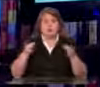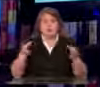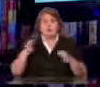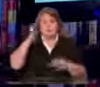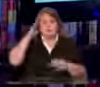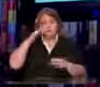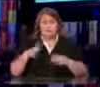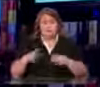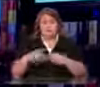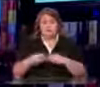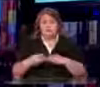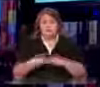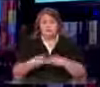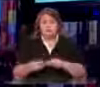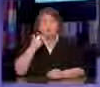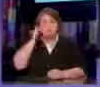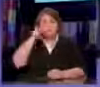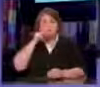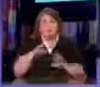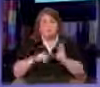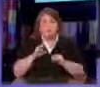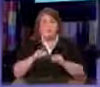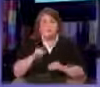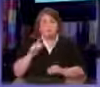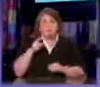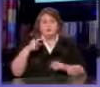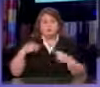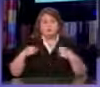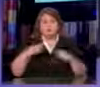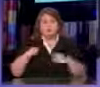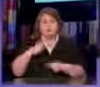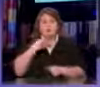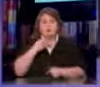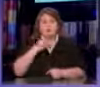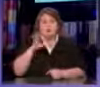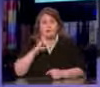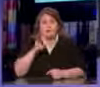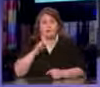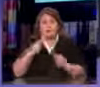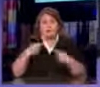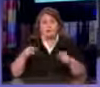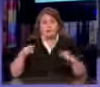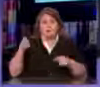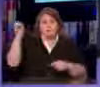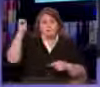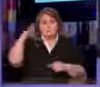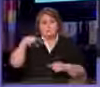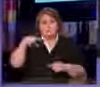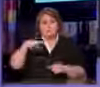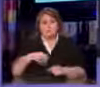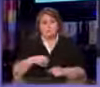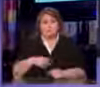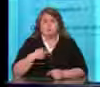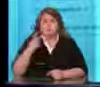почвы. Первый учащийся считает, что разная влажность почвы обусловлена разным количеством солнечного излучения на